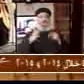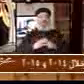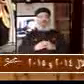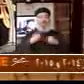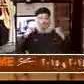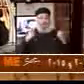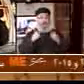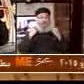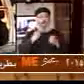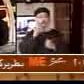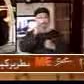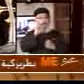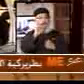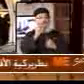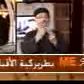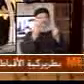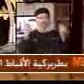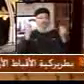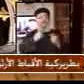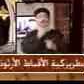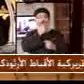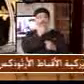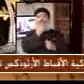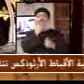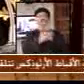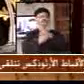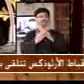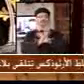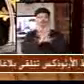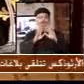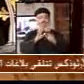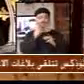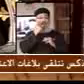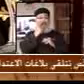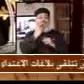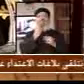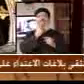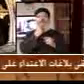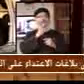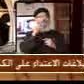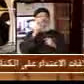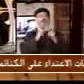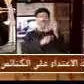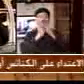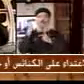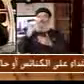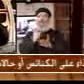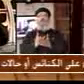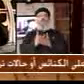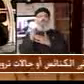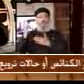وياك قليل وياك كتير وياك حاجة معدومة وياك حاجة في نظرك ما تكفيش، المسيح دي شغلانة ربنا